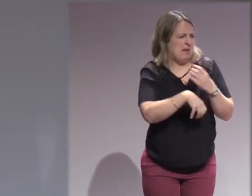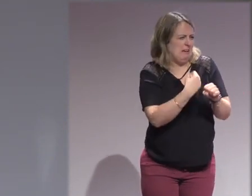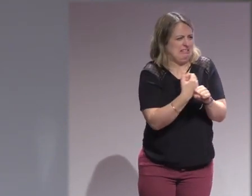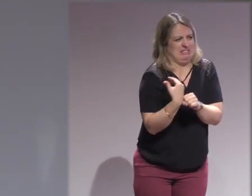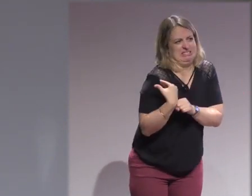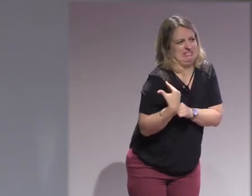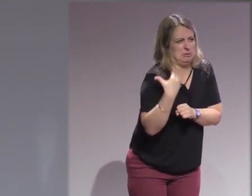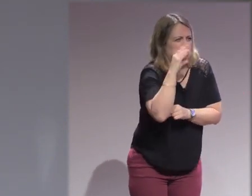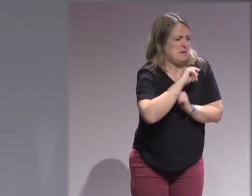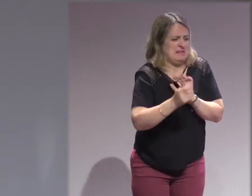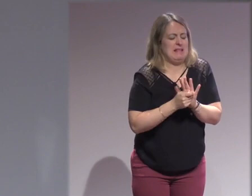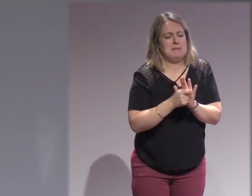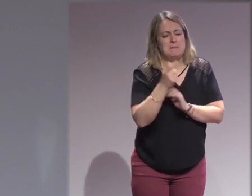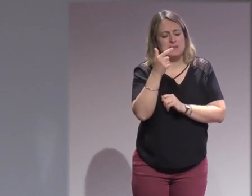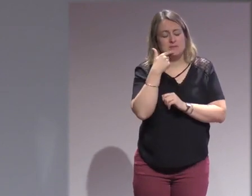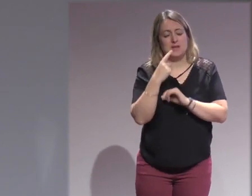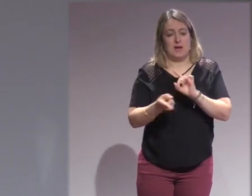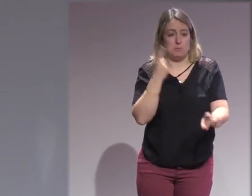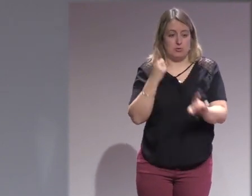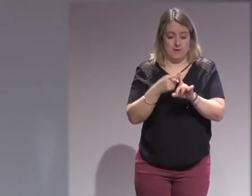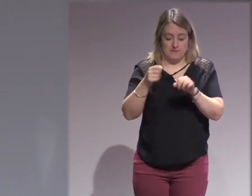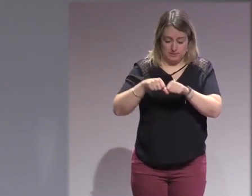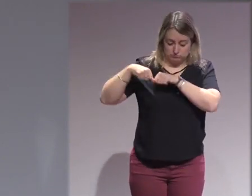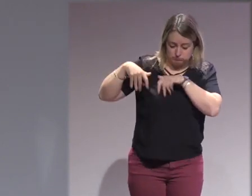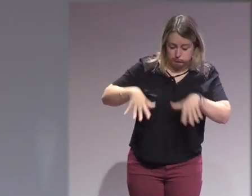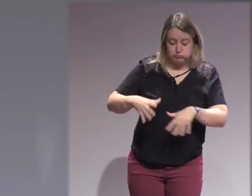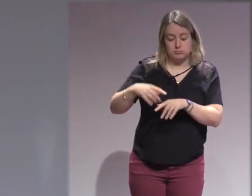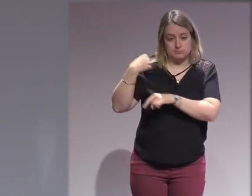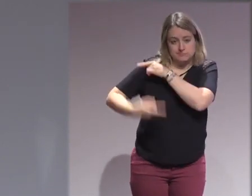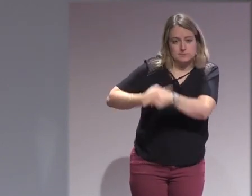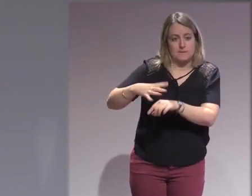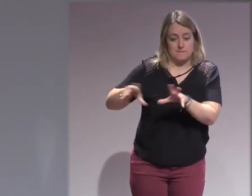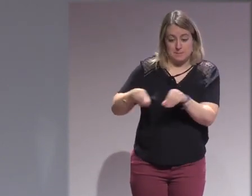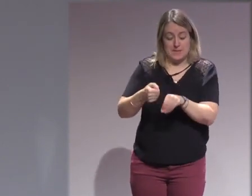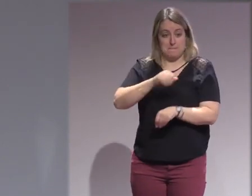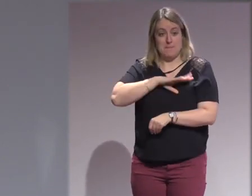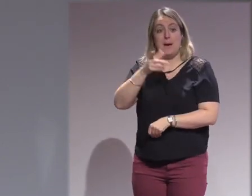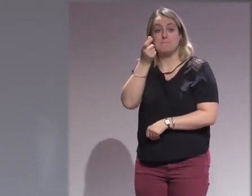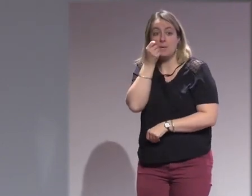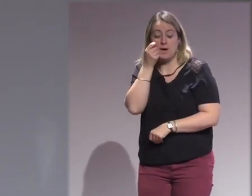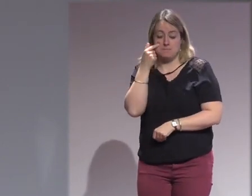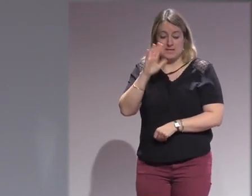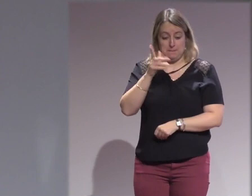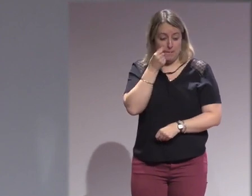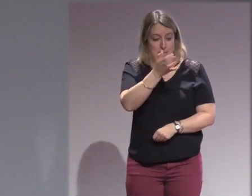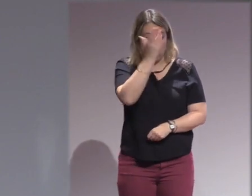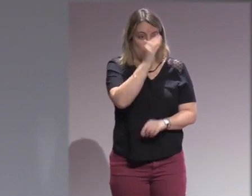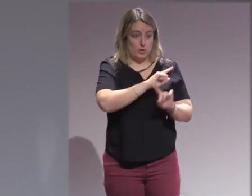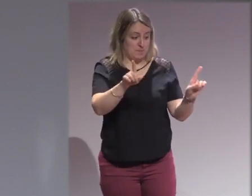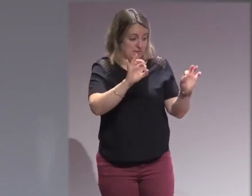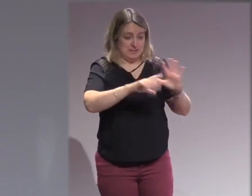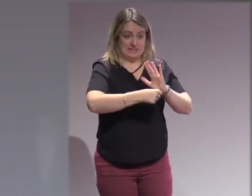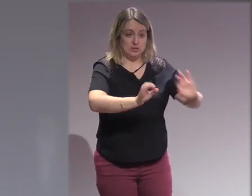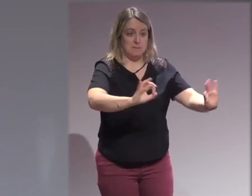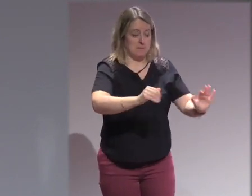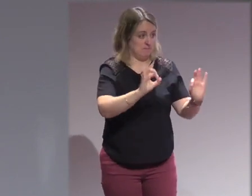très lointain, la filiation était strictement patrilinéaire. Donc si vous n'étiez pas reconnu par un père, vous n'aviez même pas d'existence sociale, en fait.